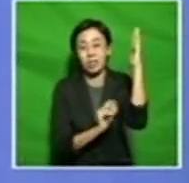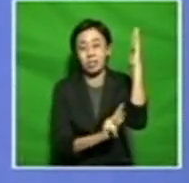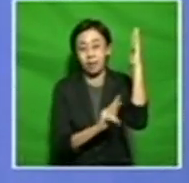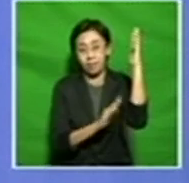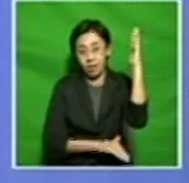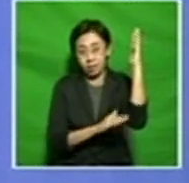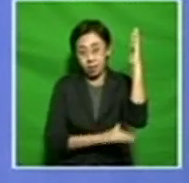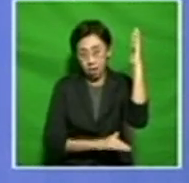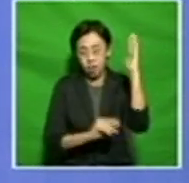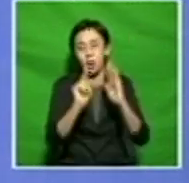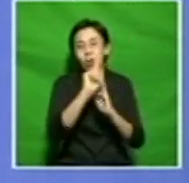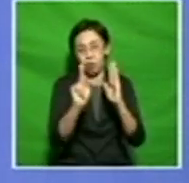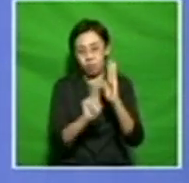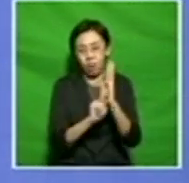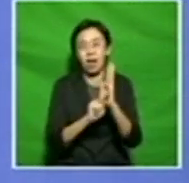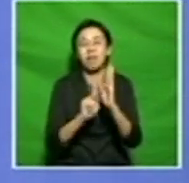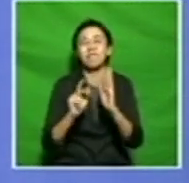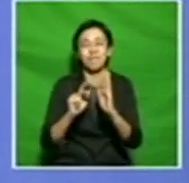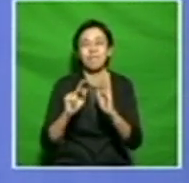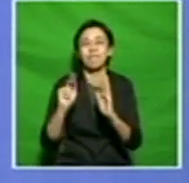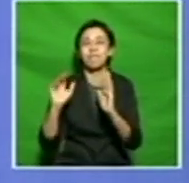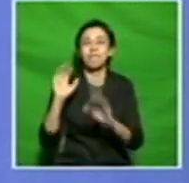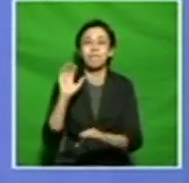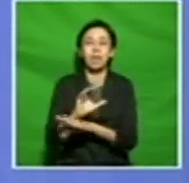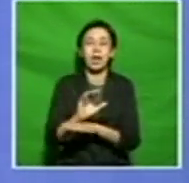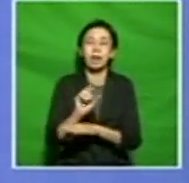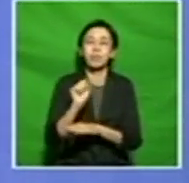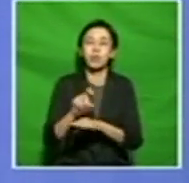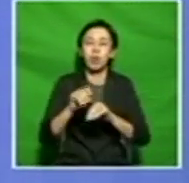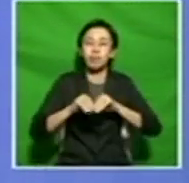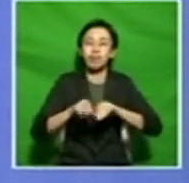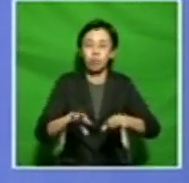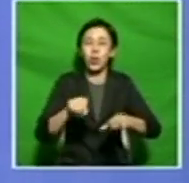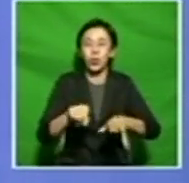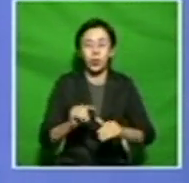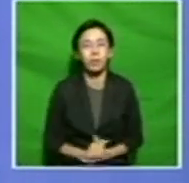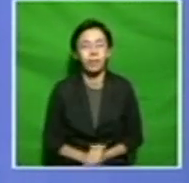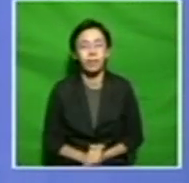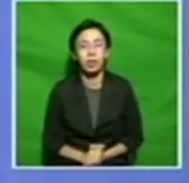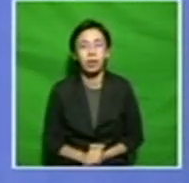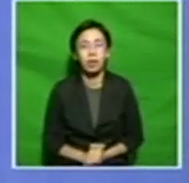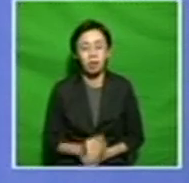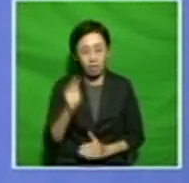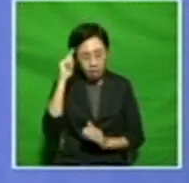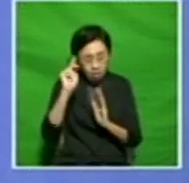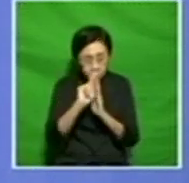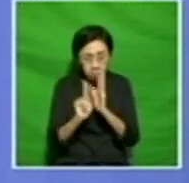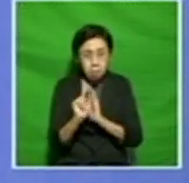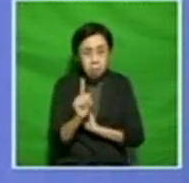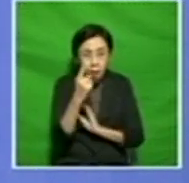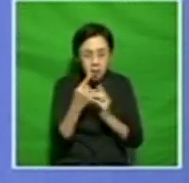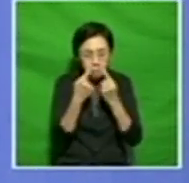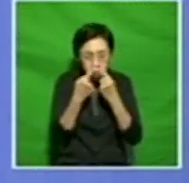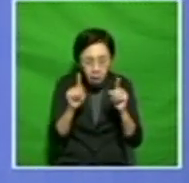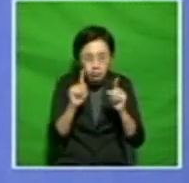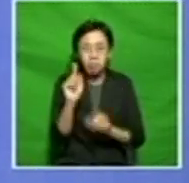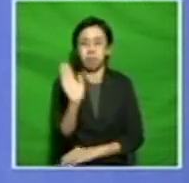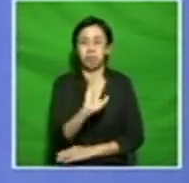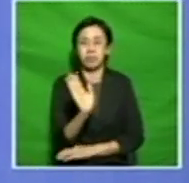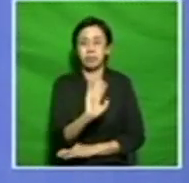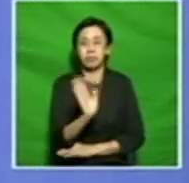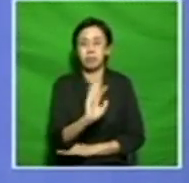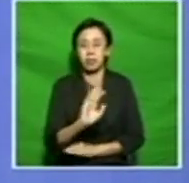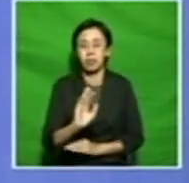ใต้เพราะฉะนั้นก็ไม่ใช่เรื่องใหม่หรือเรื่องแปลกแต่ว่าการประกาศสถาน